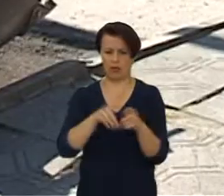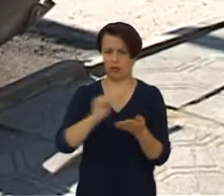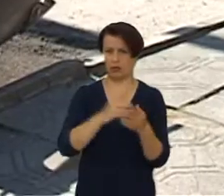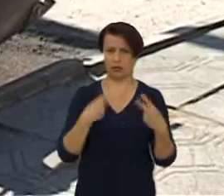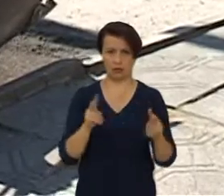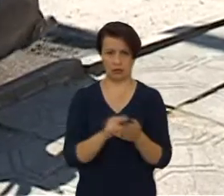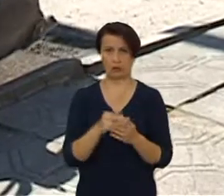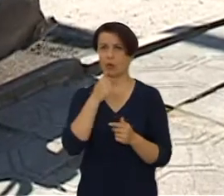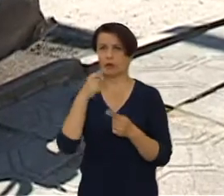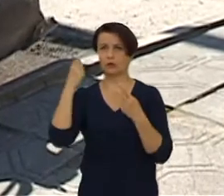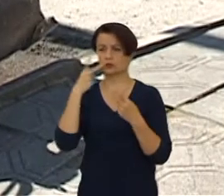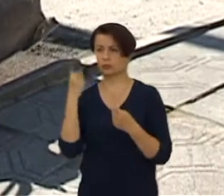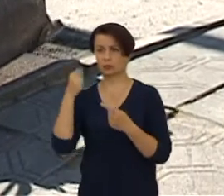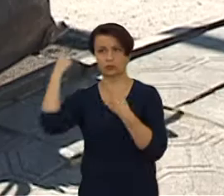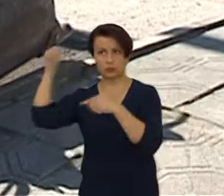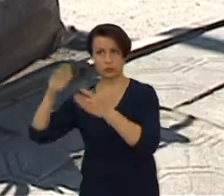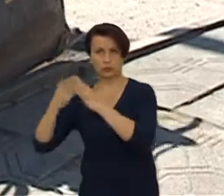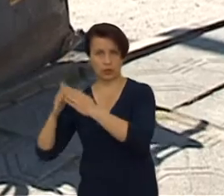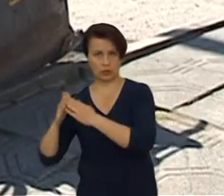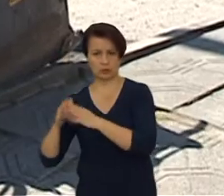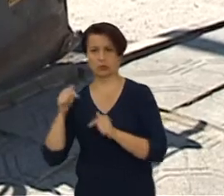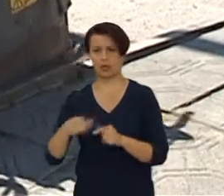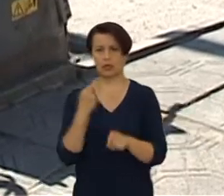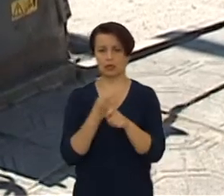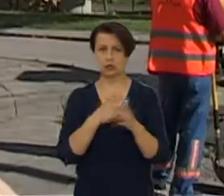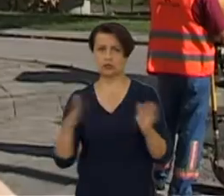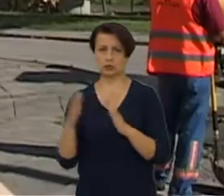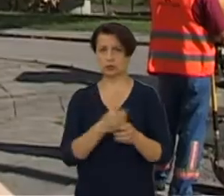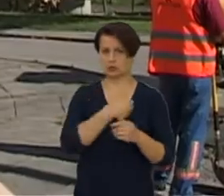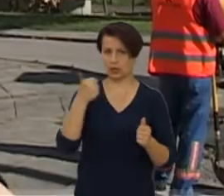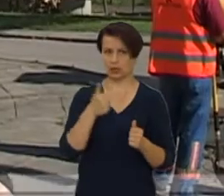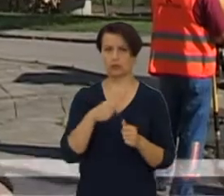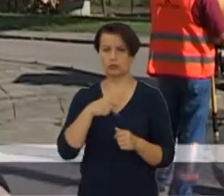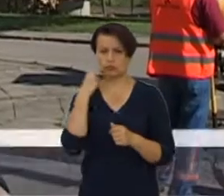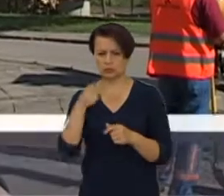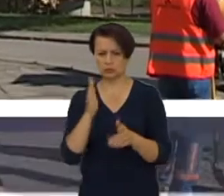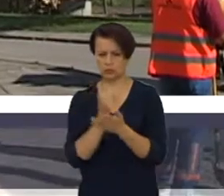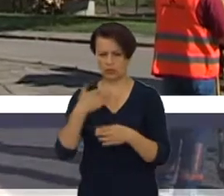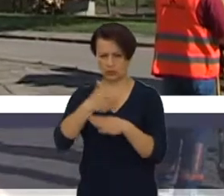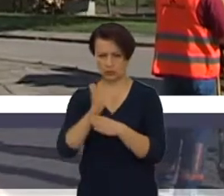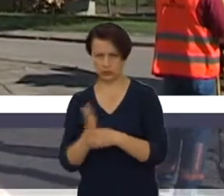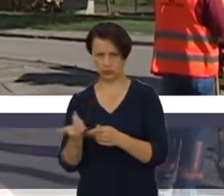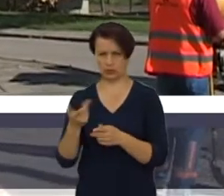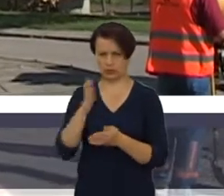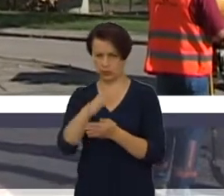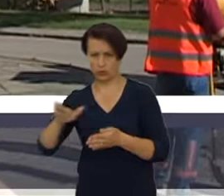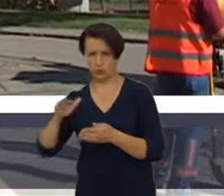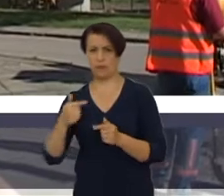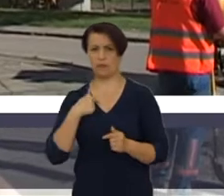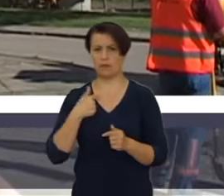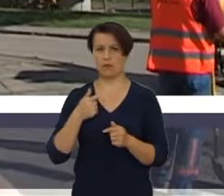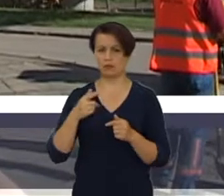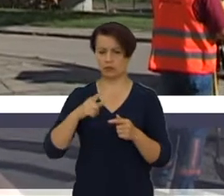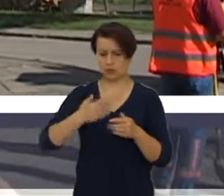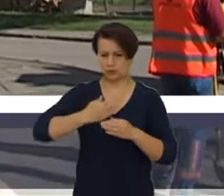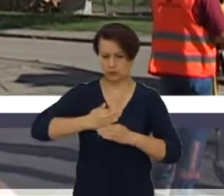labai gerai yra situacija Kėdainiuose. Dedam didesnius tos lopus, žiūrim, kur ištrūkęs asfaltas, kur išaižėjęs asfaltas, išfrezuojam